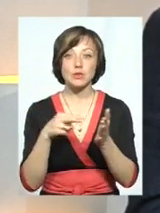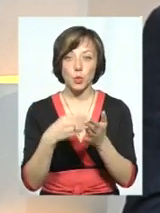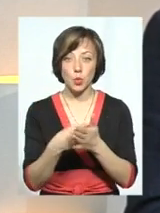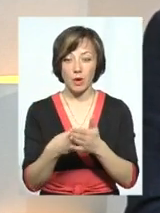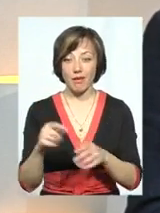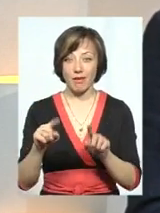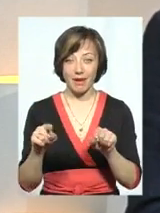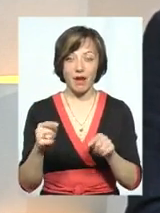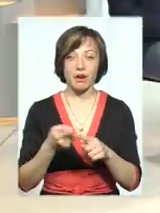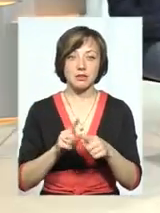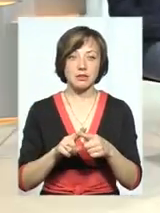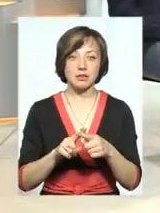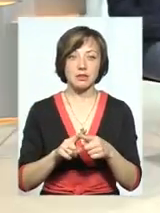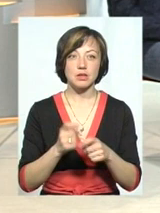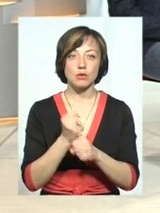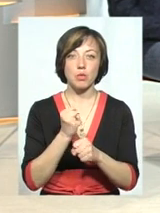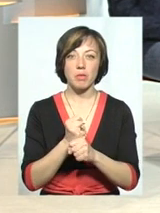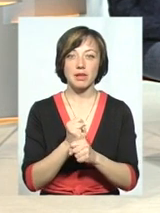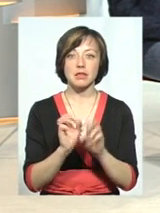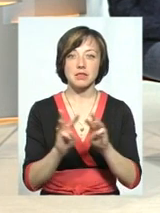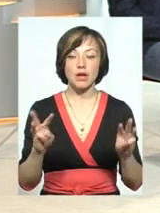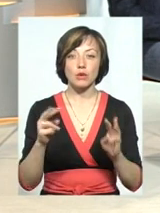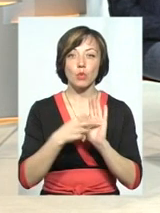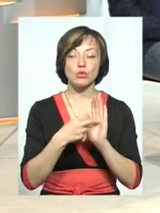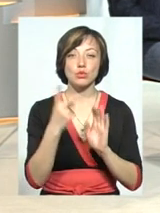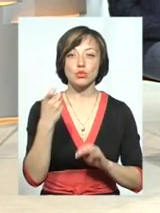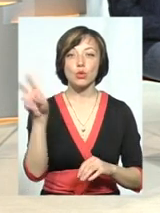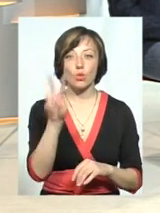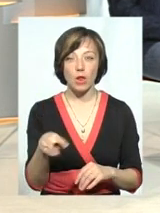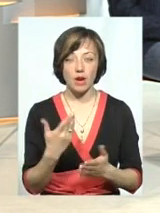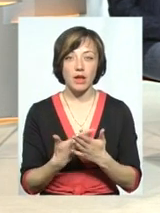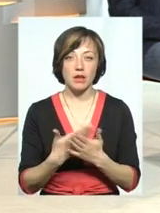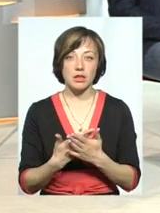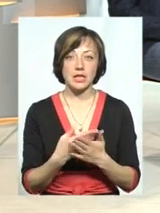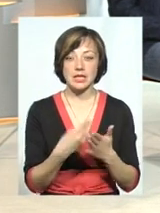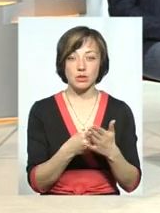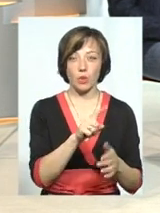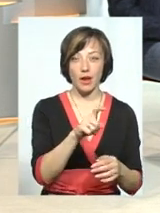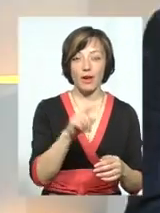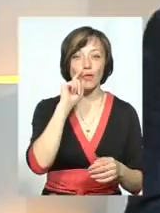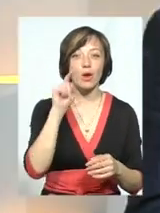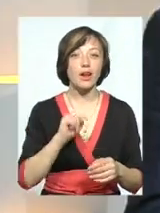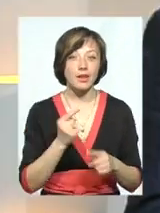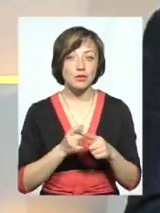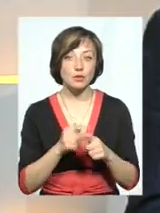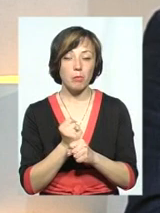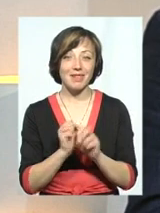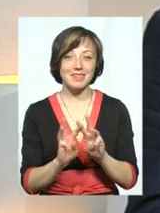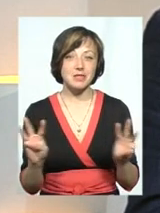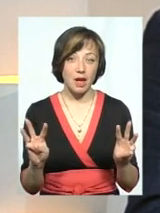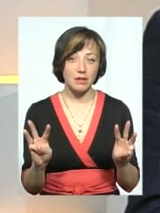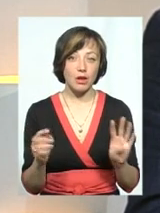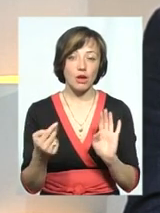ринок США, ціна кліка зробити сайт коштує $100. Якщо ми візьмемо ціну кліка в Україні, ціна кліка зробити сайт